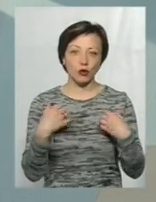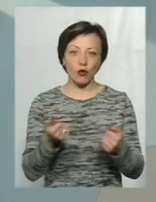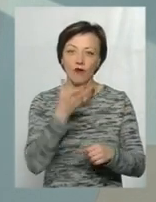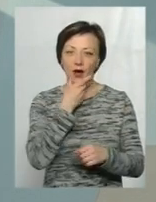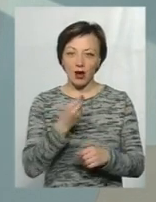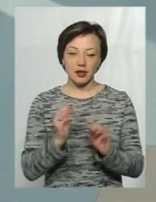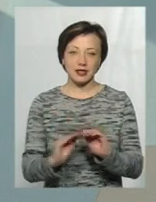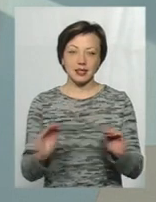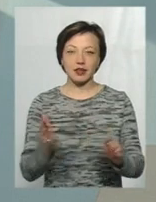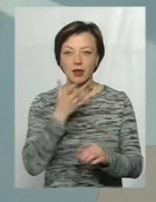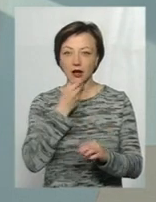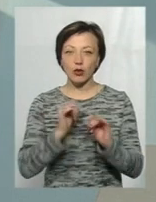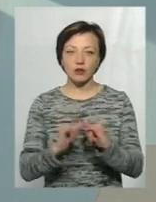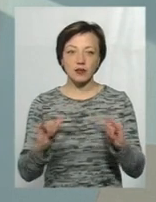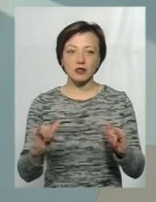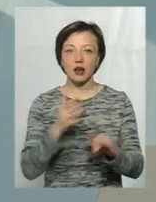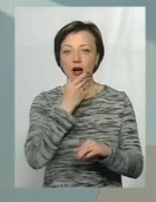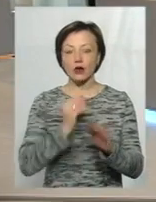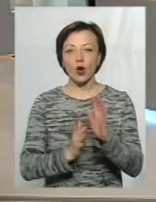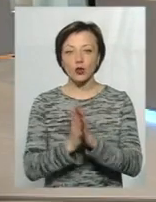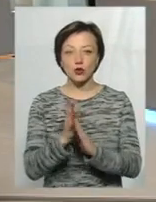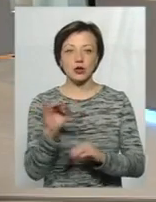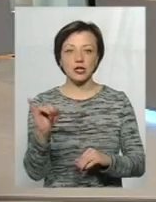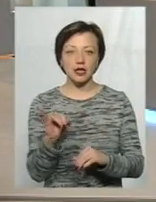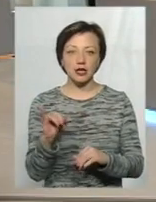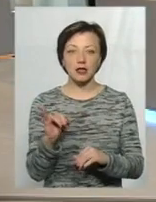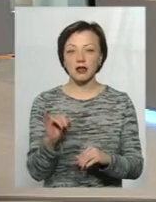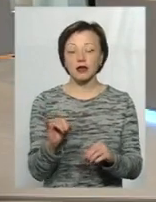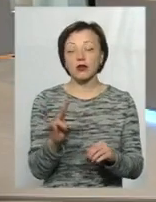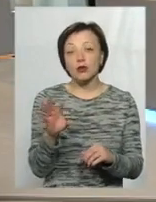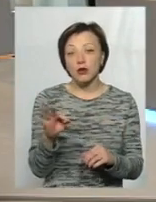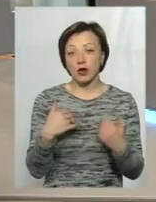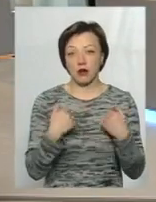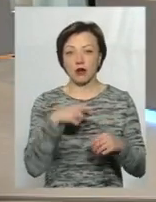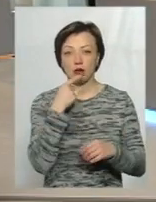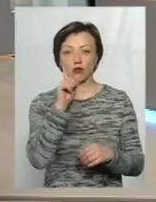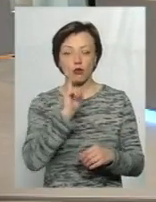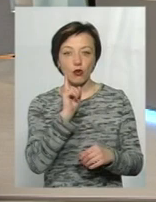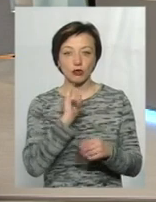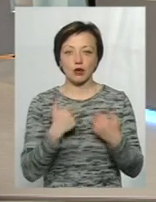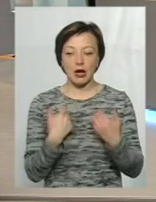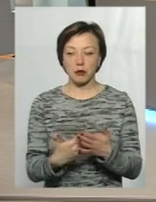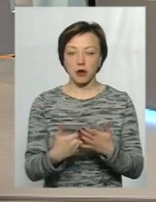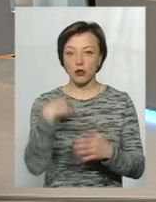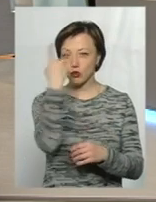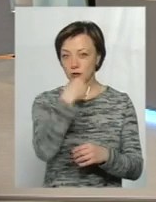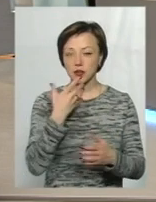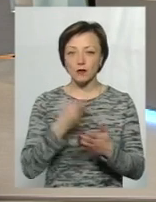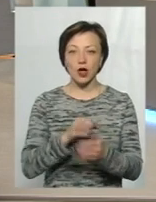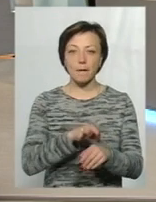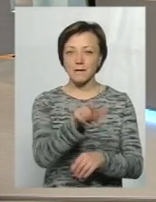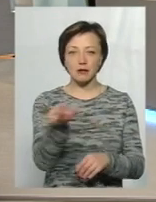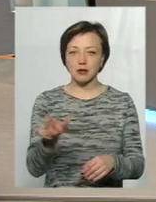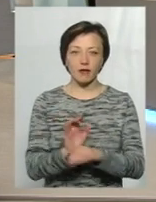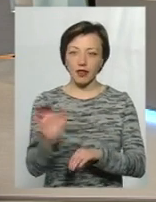гарні дітки, які гарно розвиваються, гарно ростуть. І про те я ж кажу, що Поки що я, наприклад, особисто своїх пацієнтів